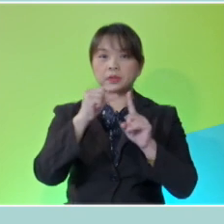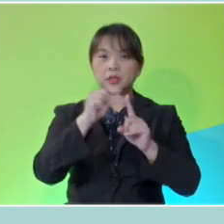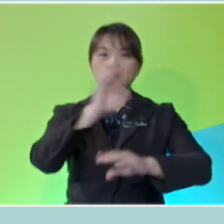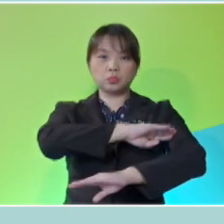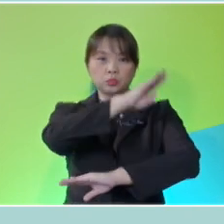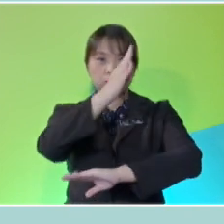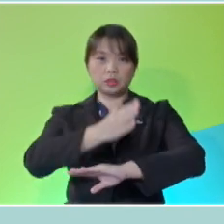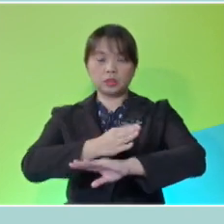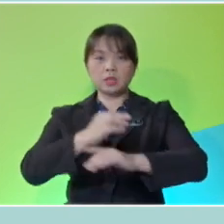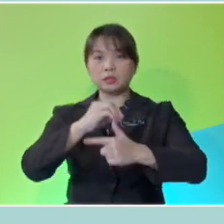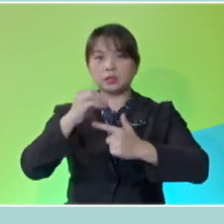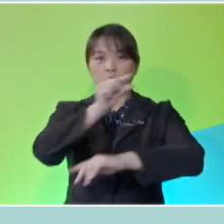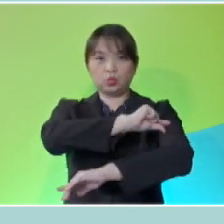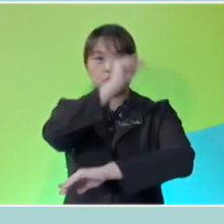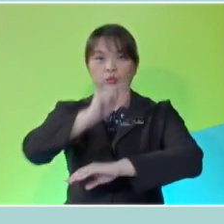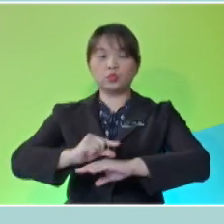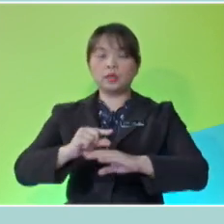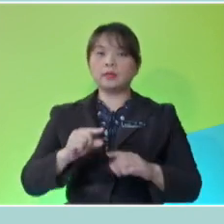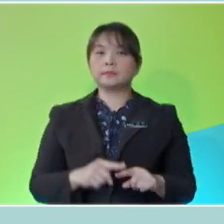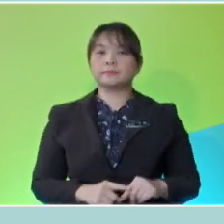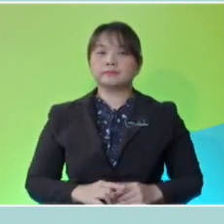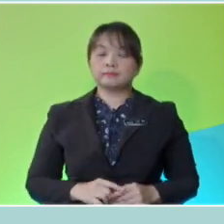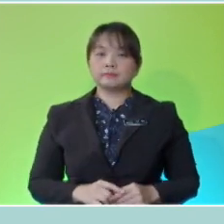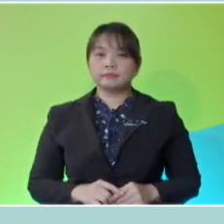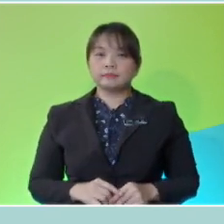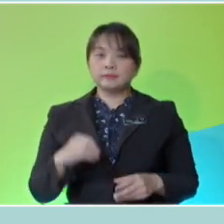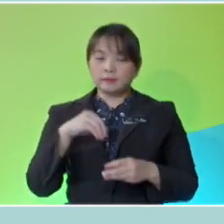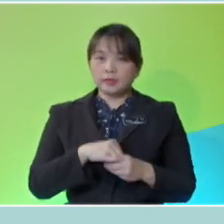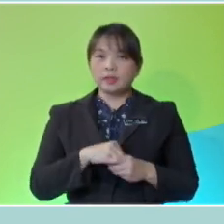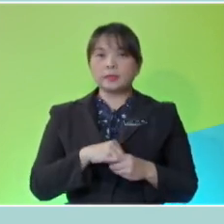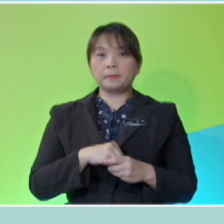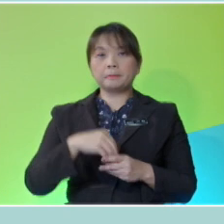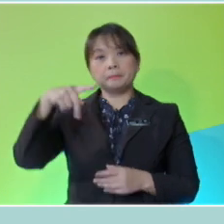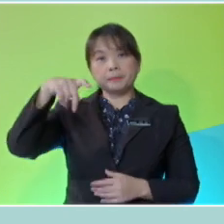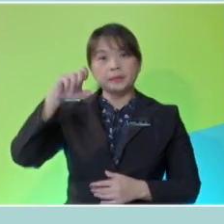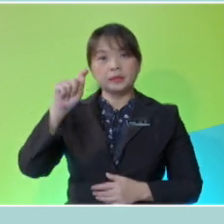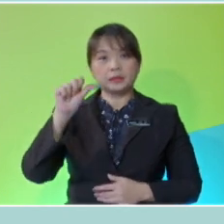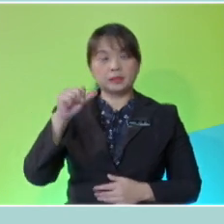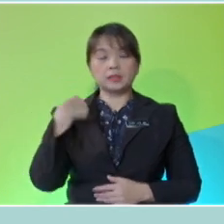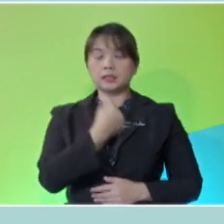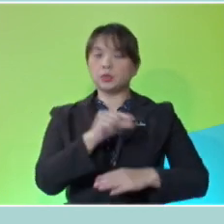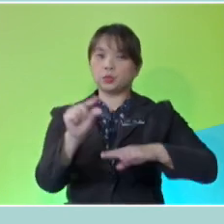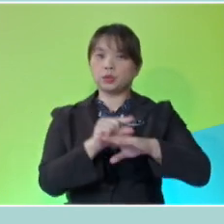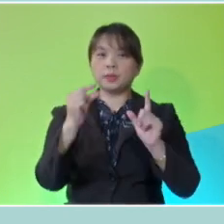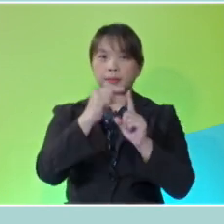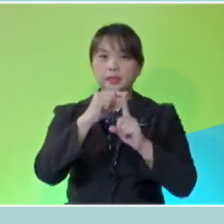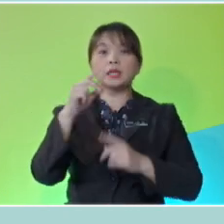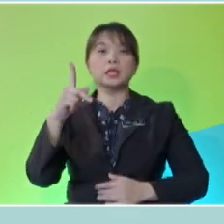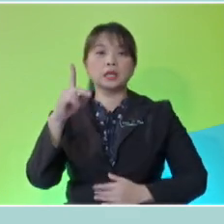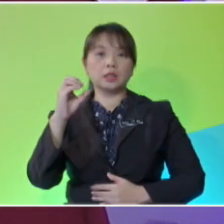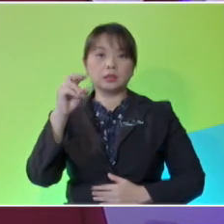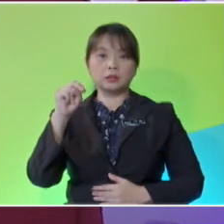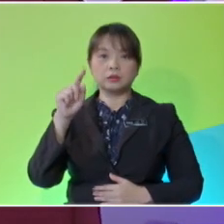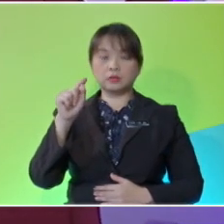sebaliknya kalau di dalam peta kita tidak menggunakan perasaan tersebut kita menggunakan kawasan kontur yaitu kawasan bertanah